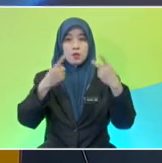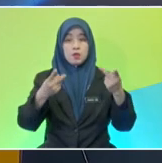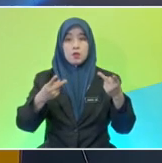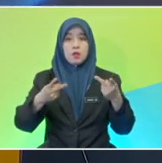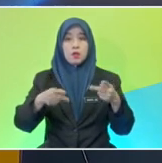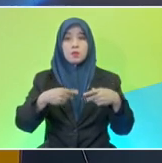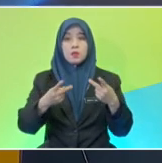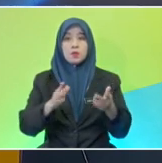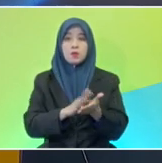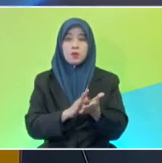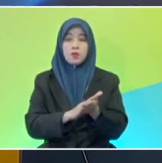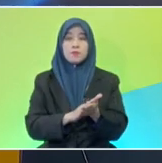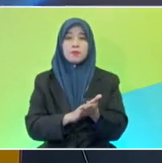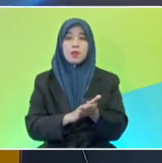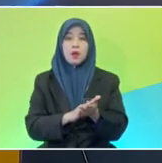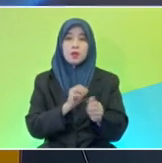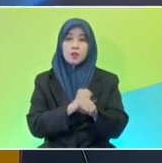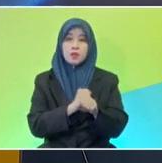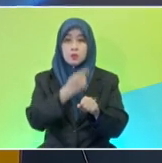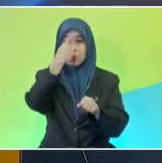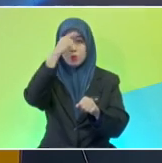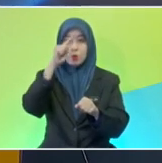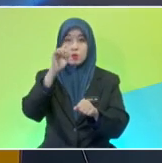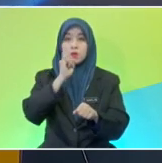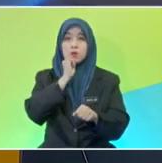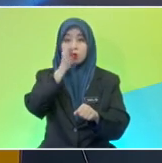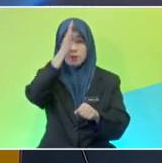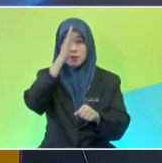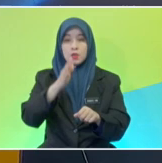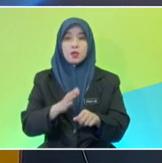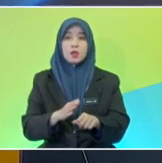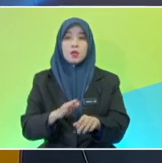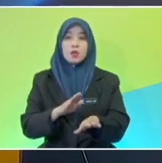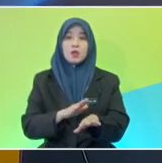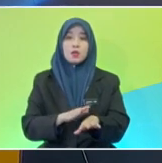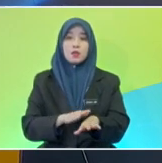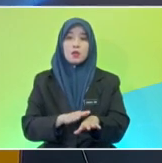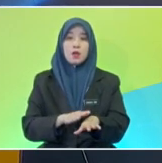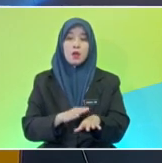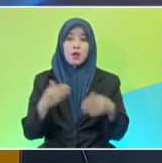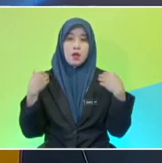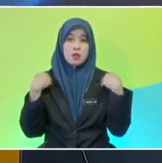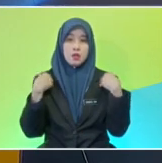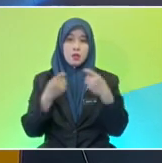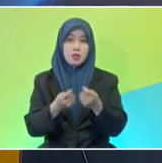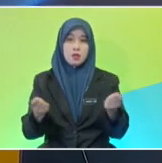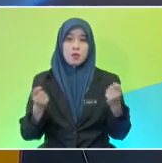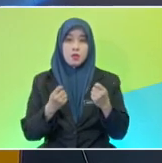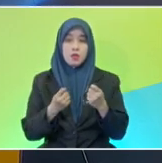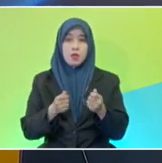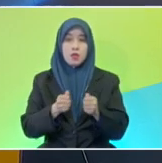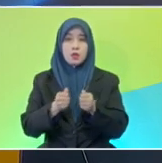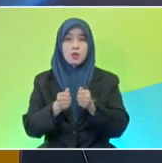Kita. Betul. Betul. Okey, kemudian ada tak dekat tempat Akmal aktiviti untuk dilaksanakan pada waktu tengah